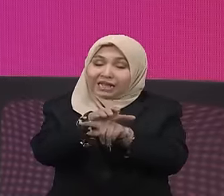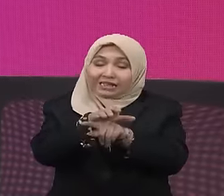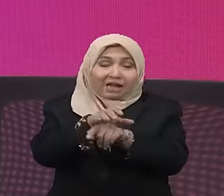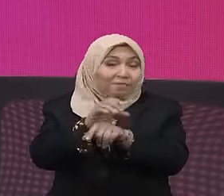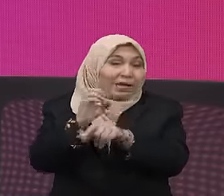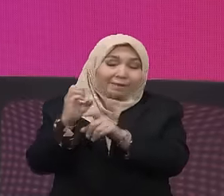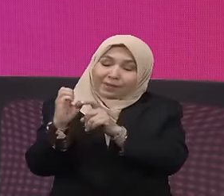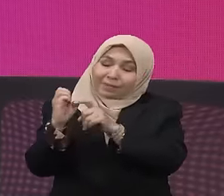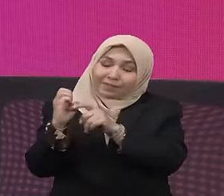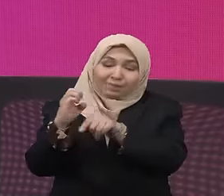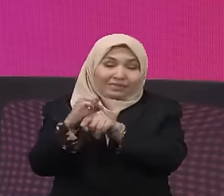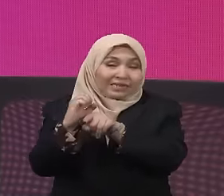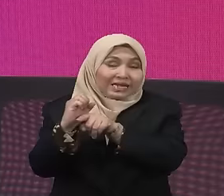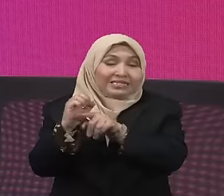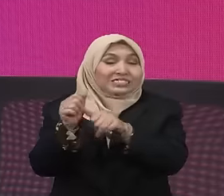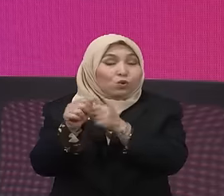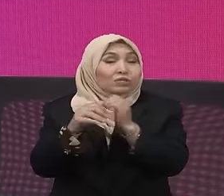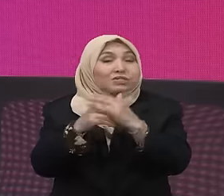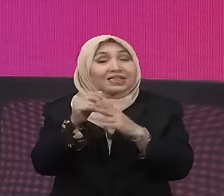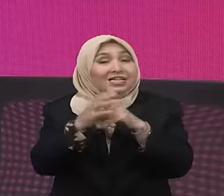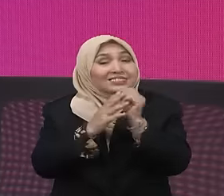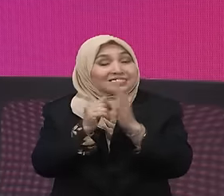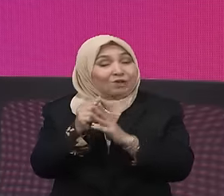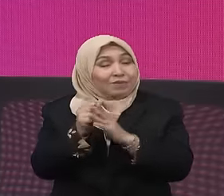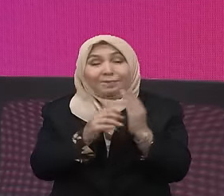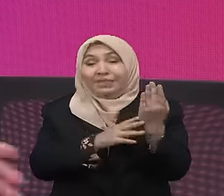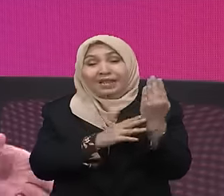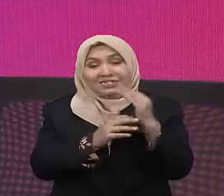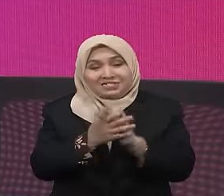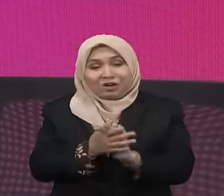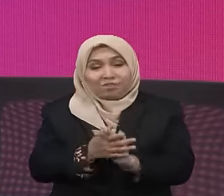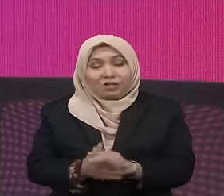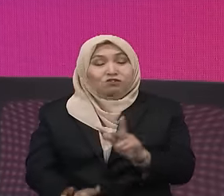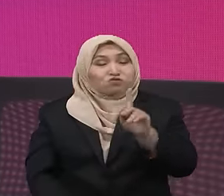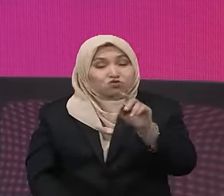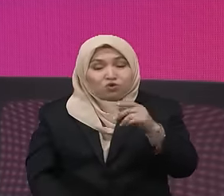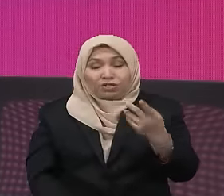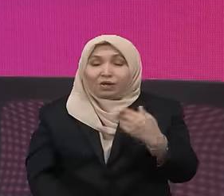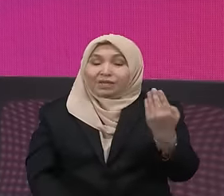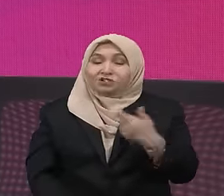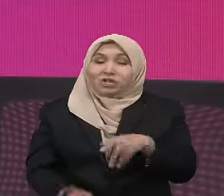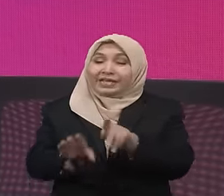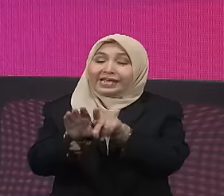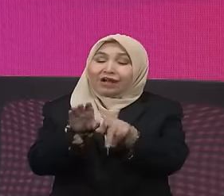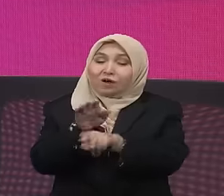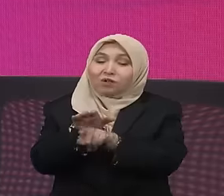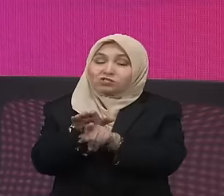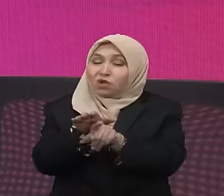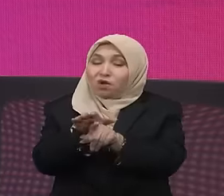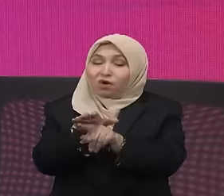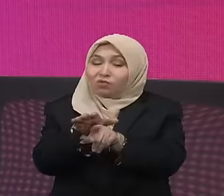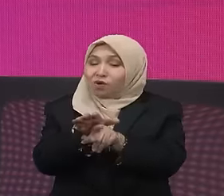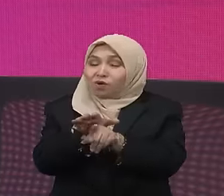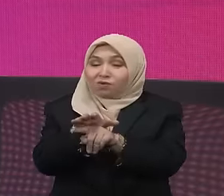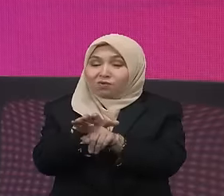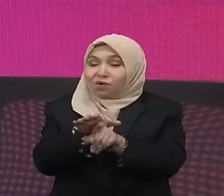geraham sebelah kiri atau sebelah kanan. Ikut keselesaan ataupun yang biasa. Bo. Kalau saya, saya terbiasa sebelah kiri. Bo. Bo.